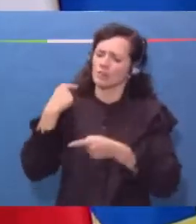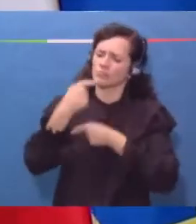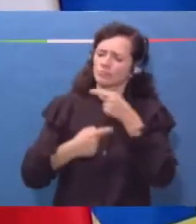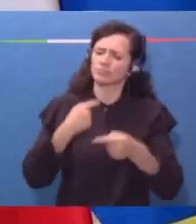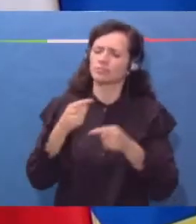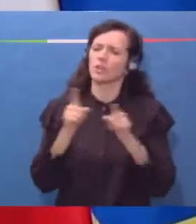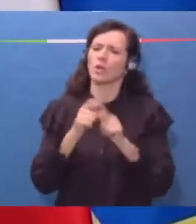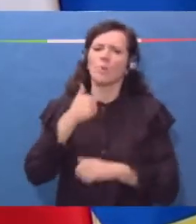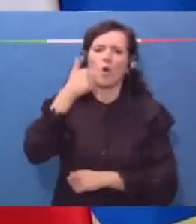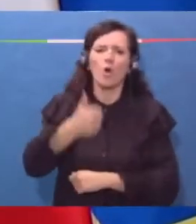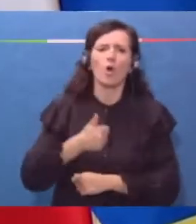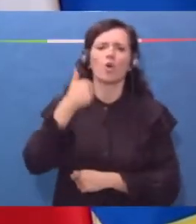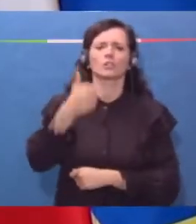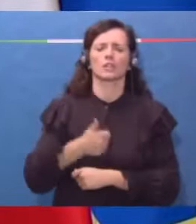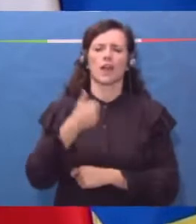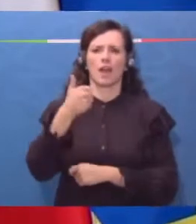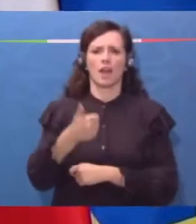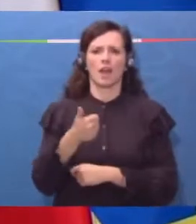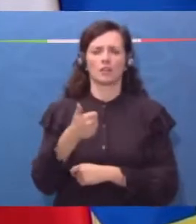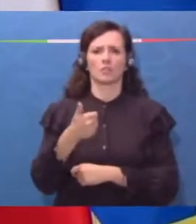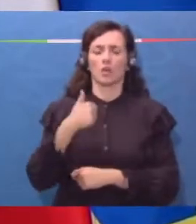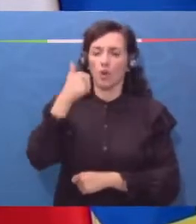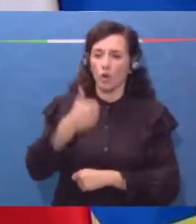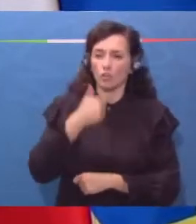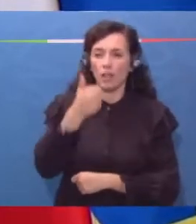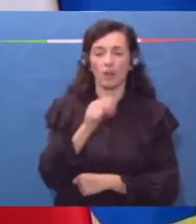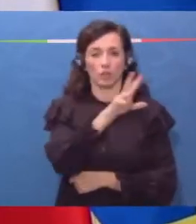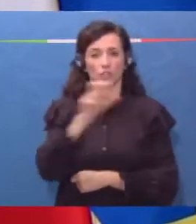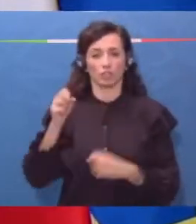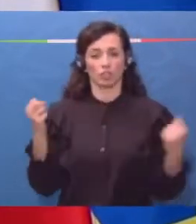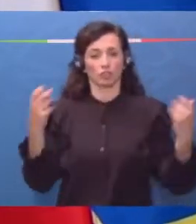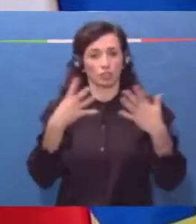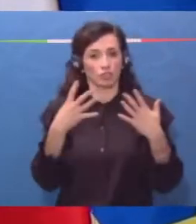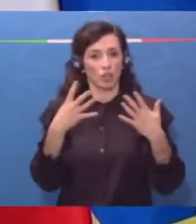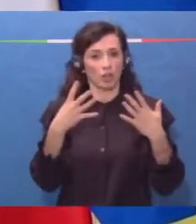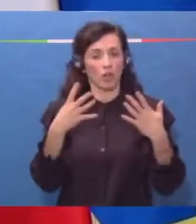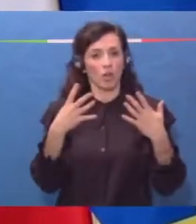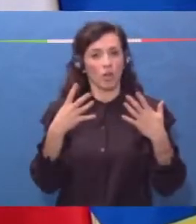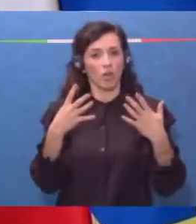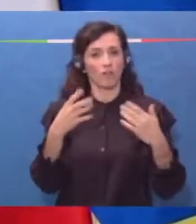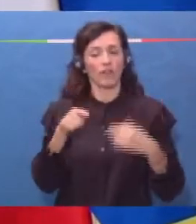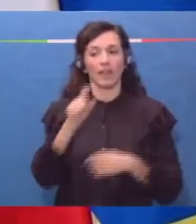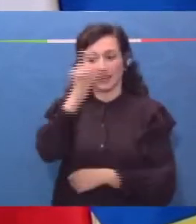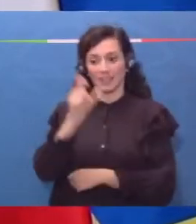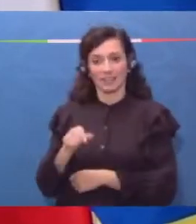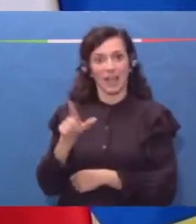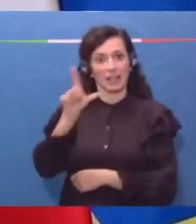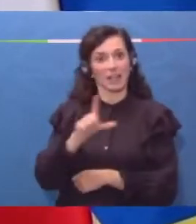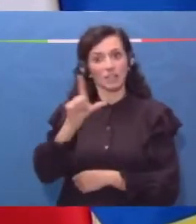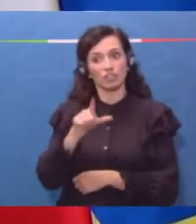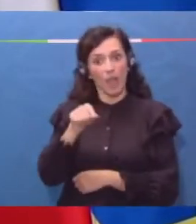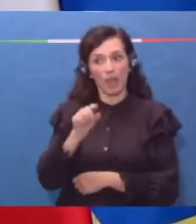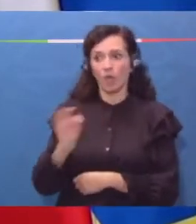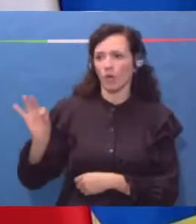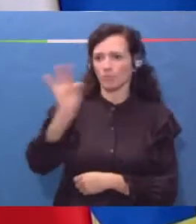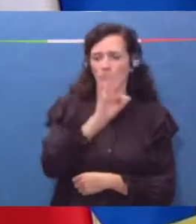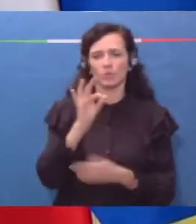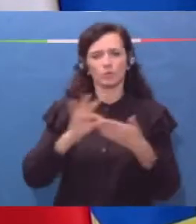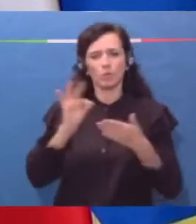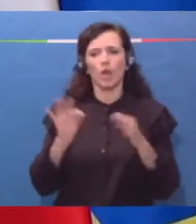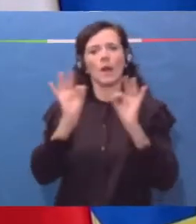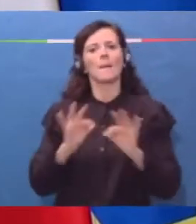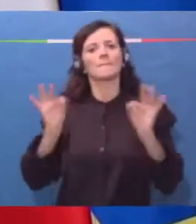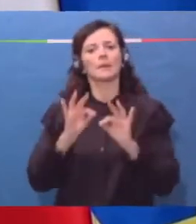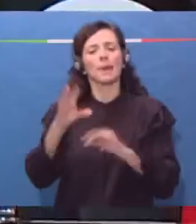Ogni anno i 319 licei in Italia preparano gli allievi alla